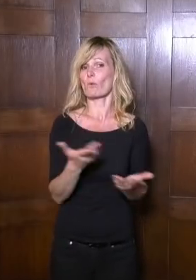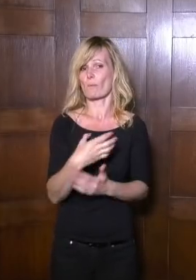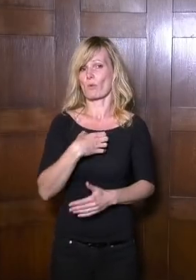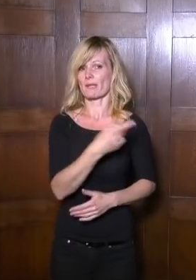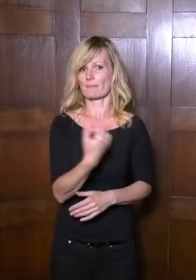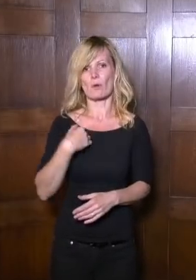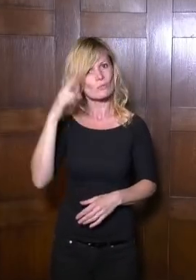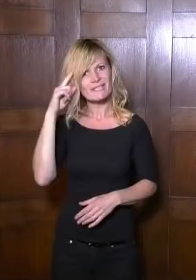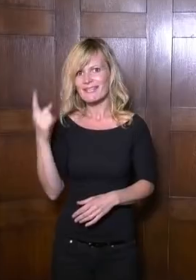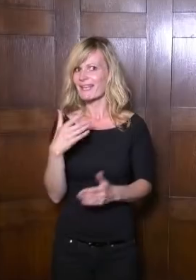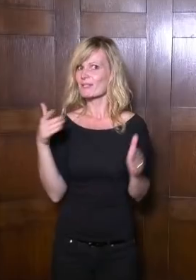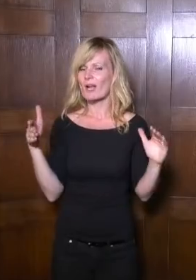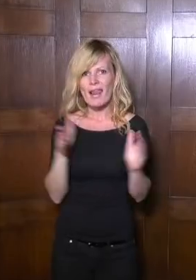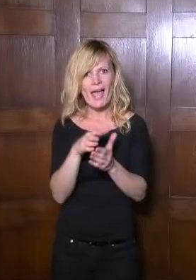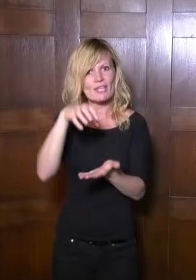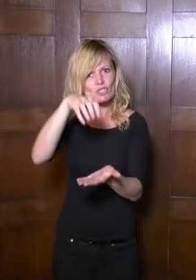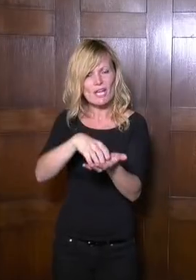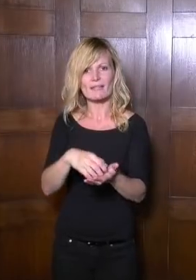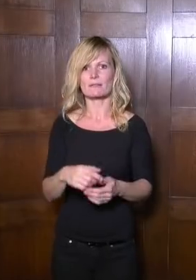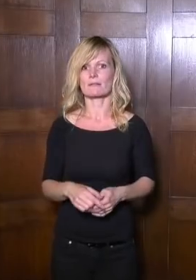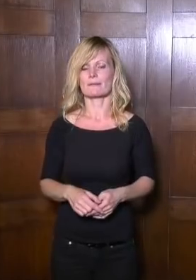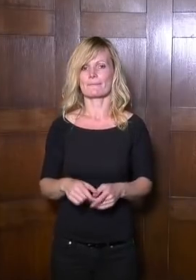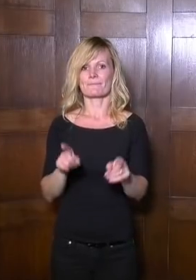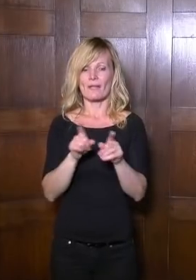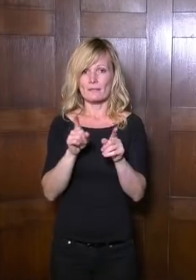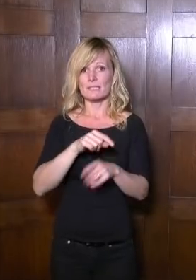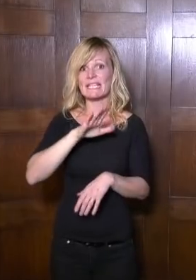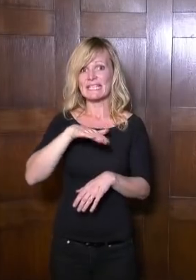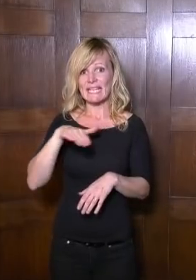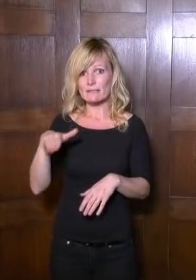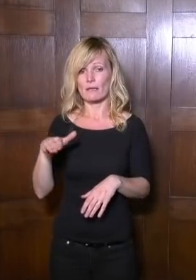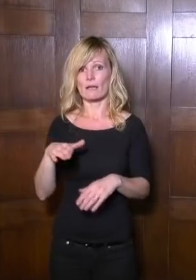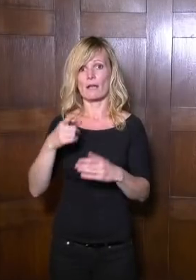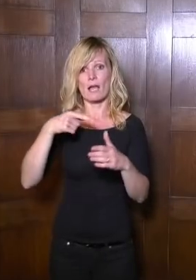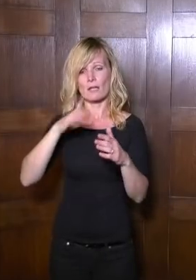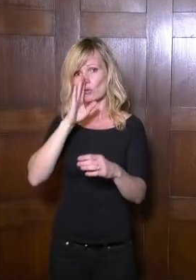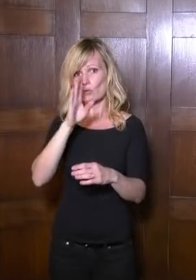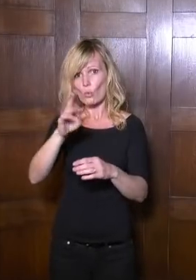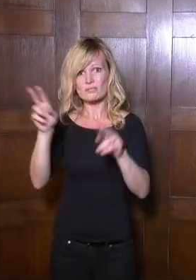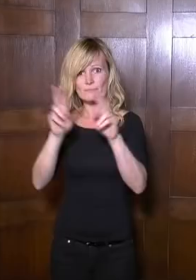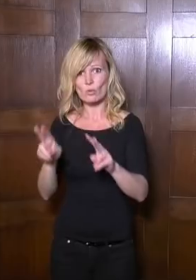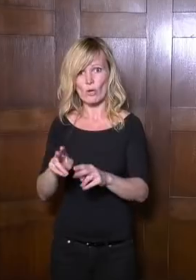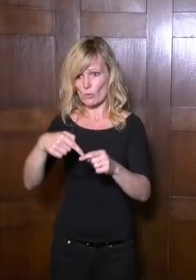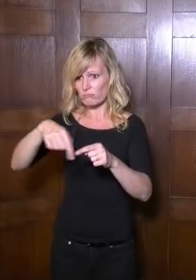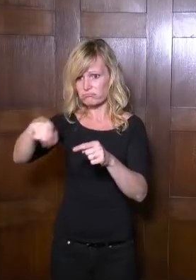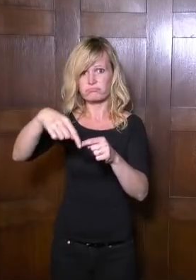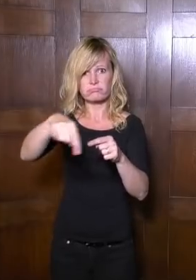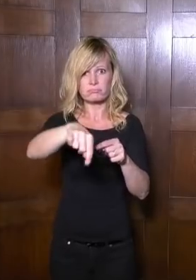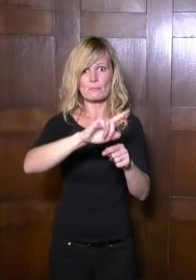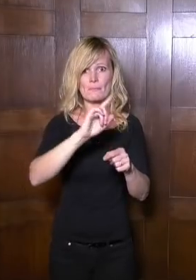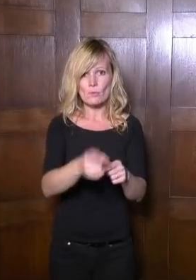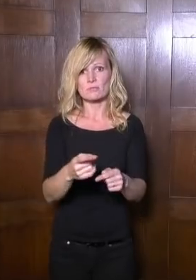einer kleinen Stadt etliche Einweisungen von Kindern in die Notbetreuung erfolgen, weil die eben in den Familien